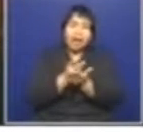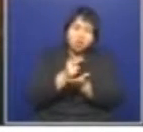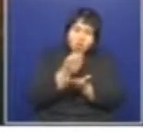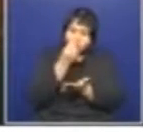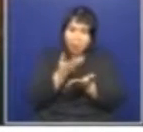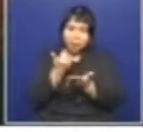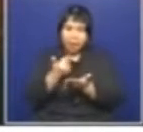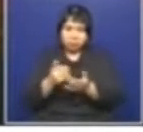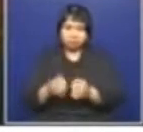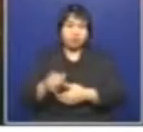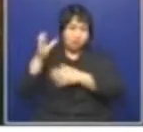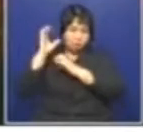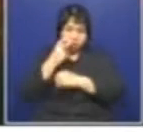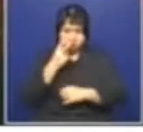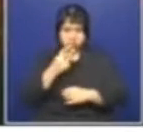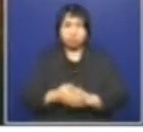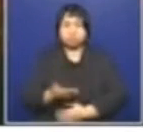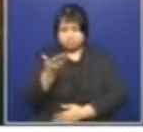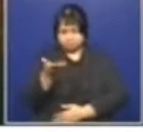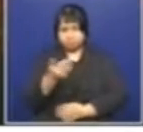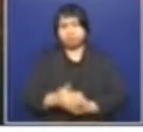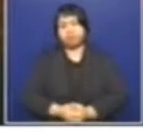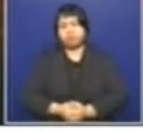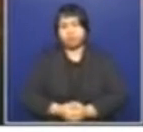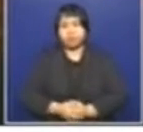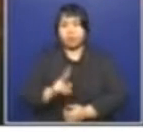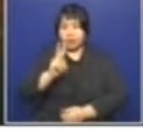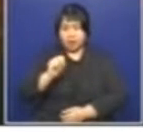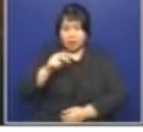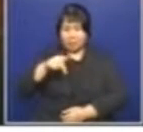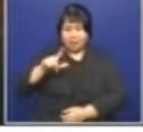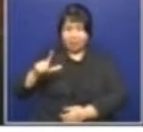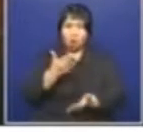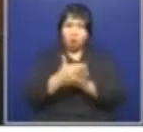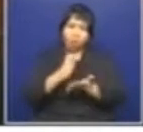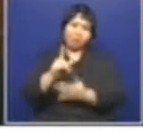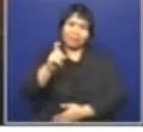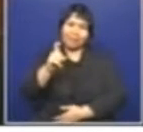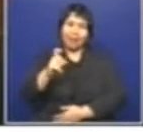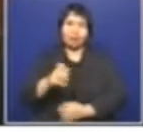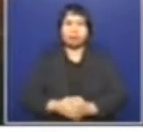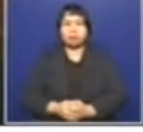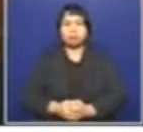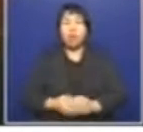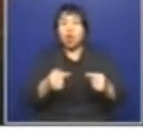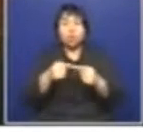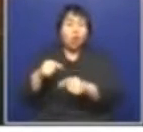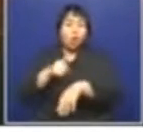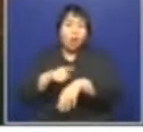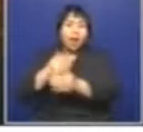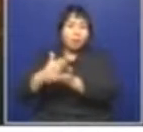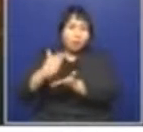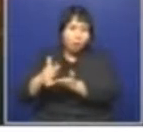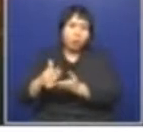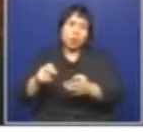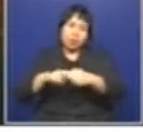สิฮะนี่เสียแบงค์รัฐปูดแสนล้านต่อเวลาชำระหนี้วันโควิดดัน